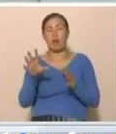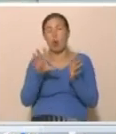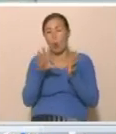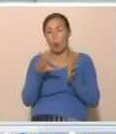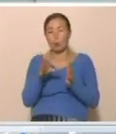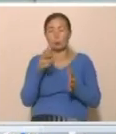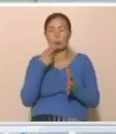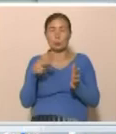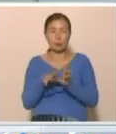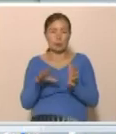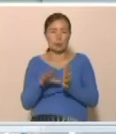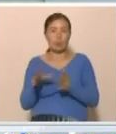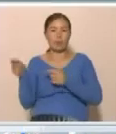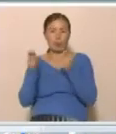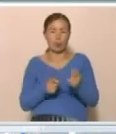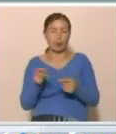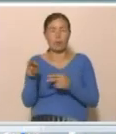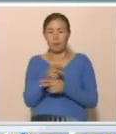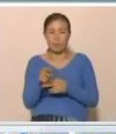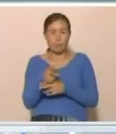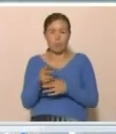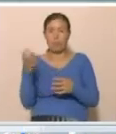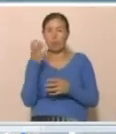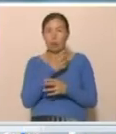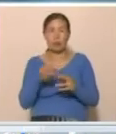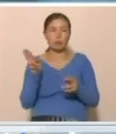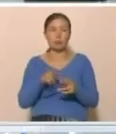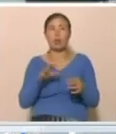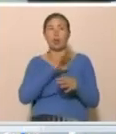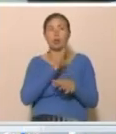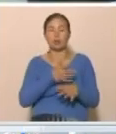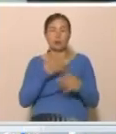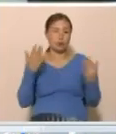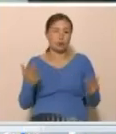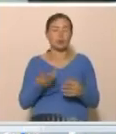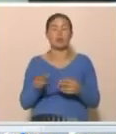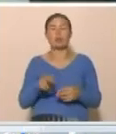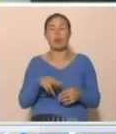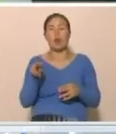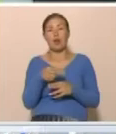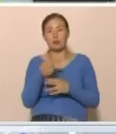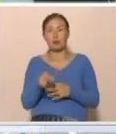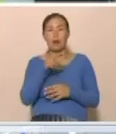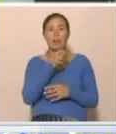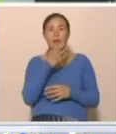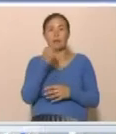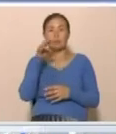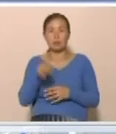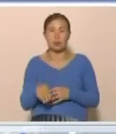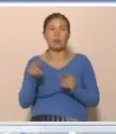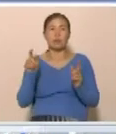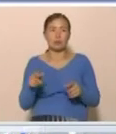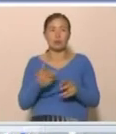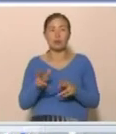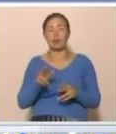был доставлен в Ахтау в числе первого оборудования для центра. Ускоритель является современным методом лечения пациентов со злокачественным